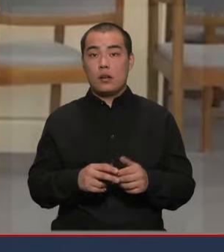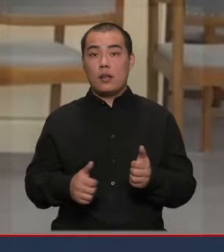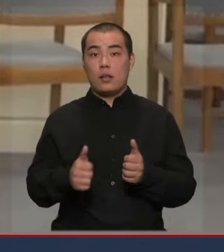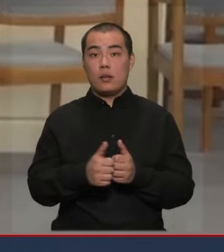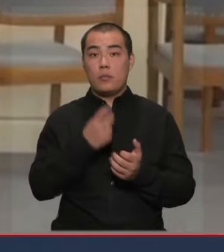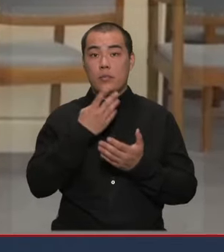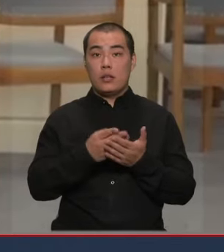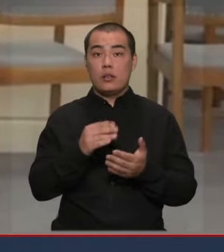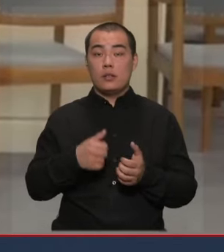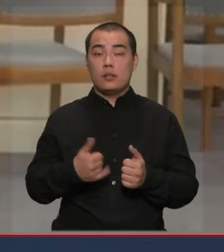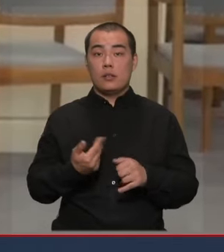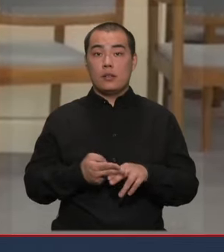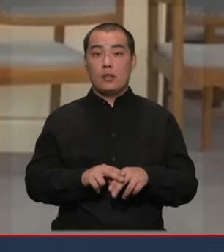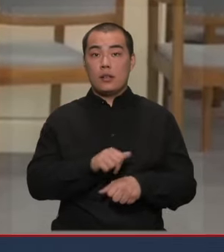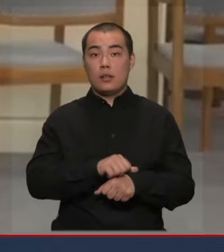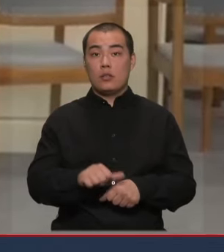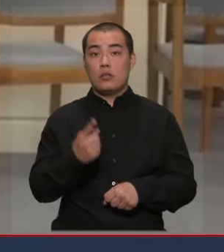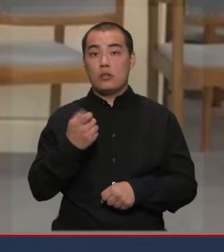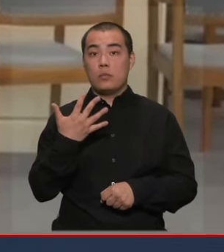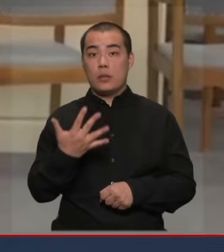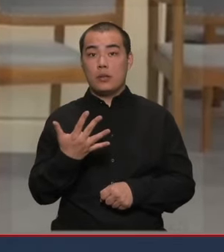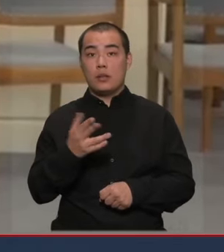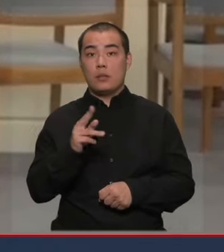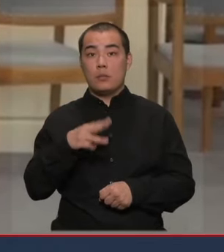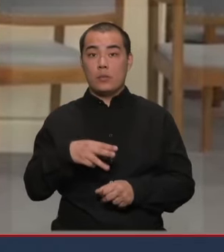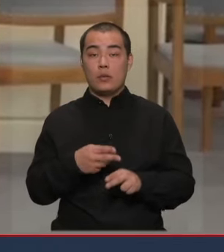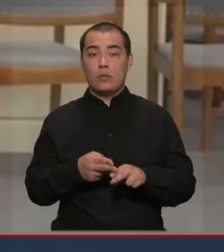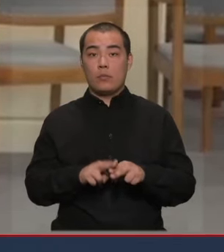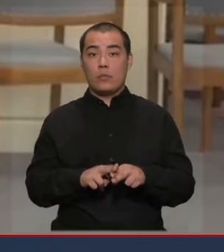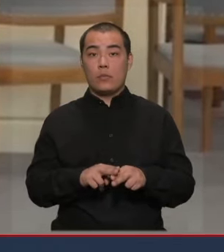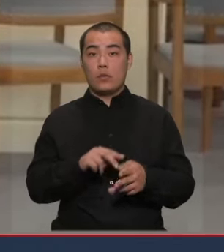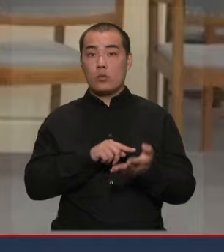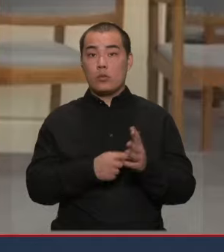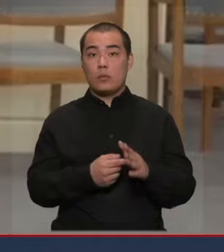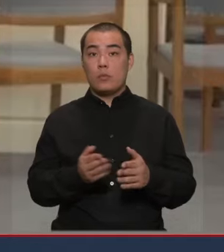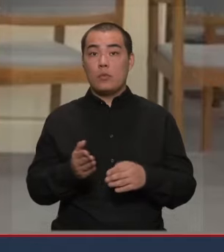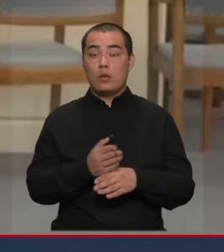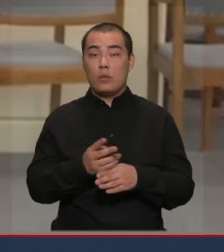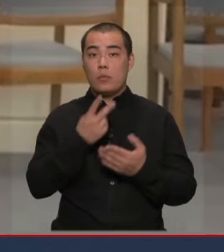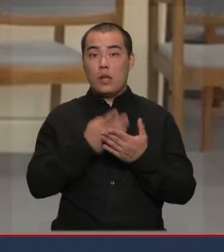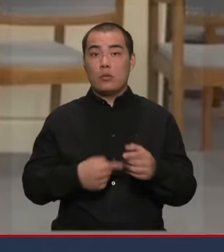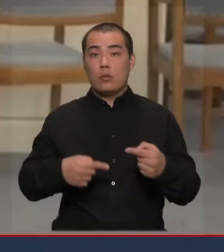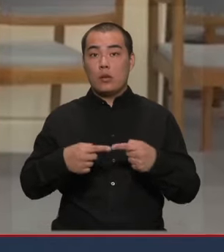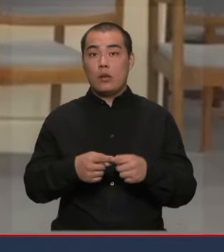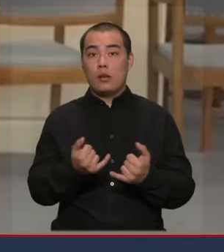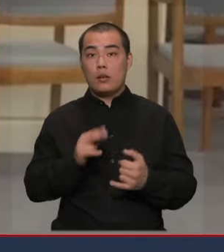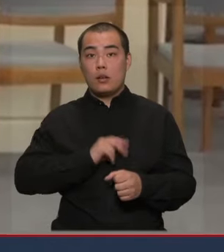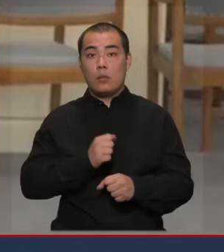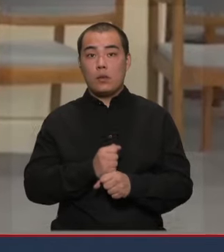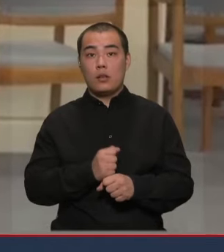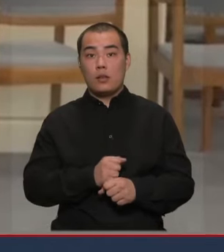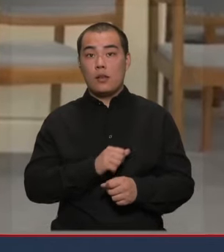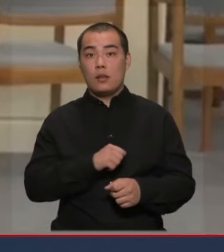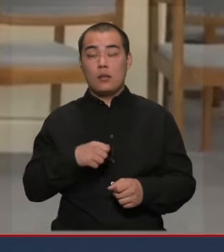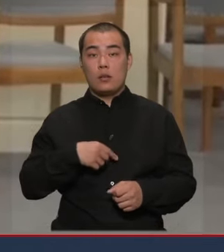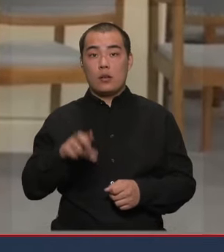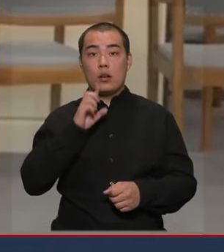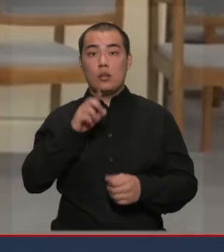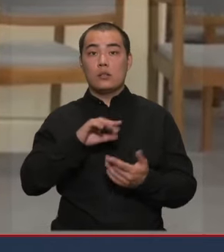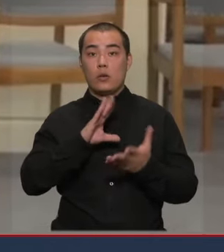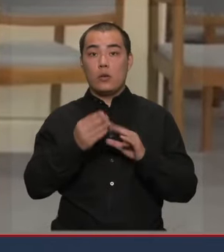жайықтың жағалары 105 километр нүктелеріне бөлініп, тиісті мекемелер мен кәсіпорындар мемлекеттік